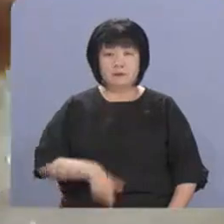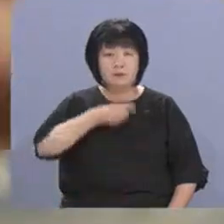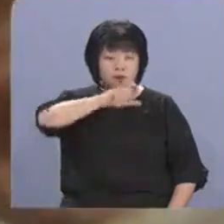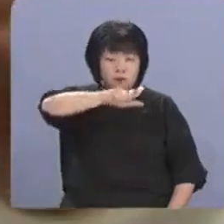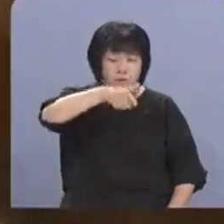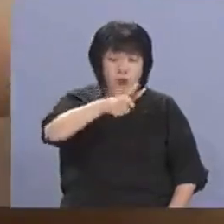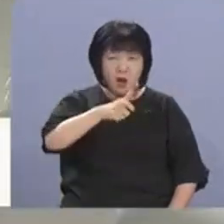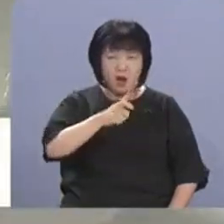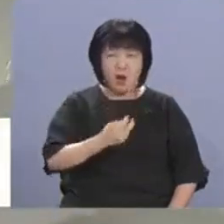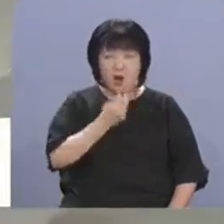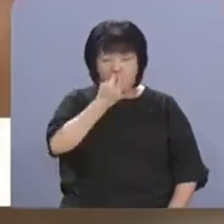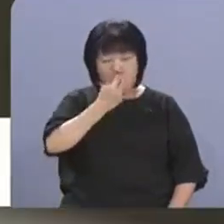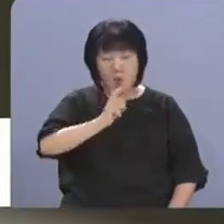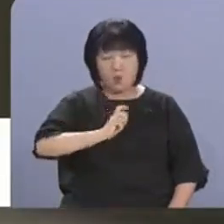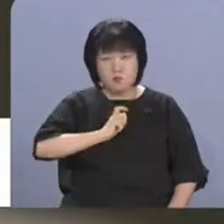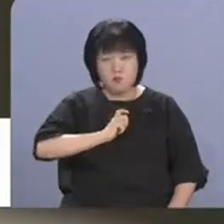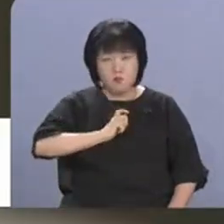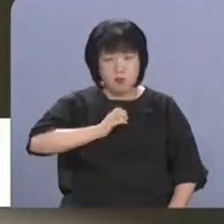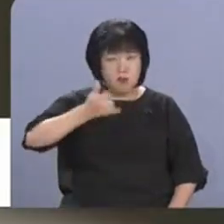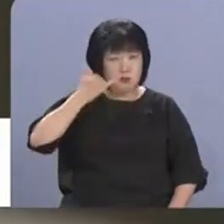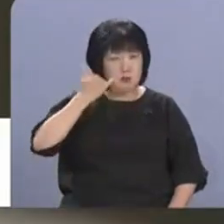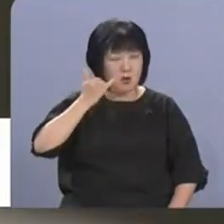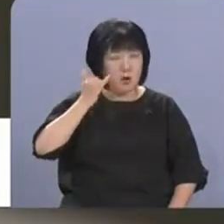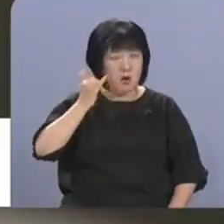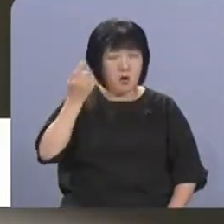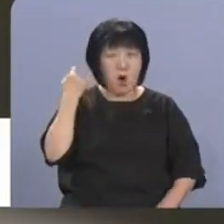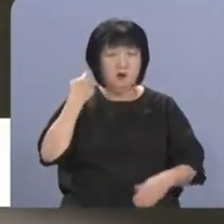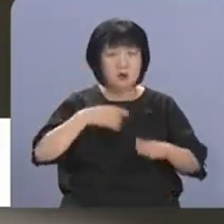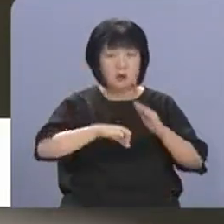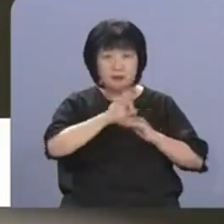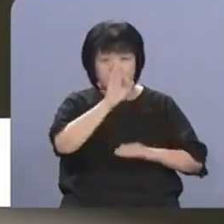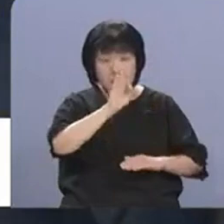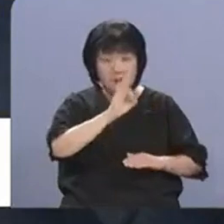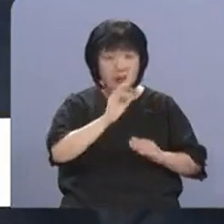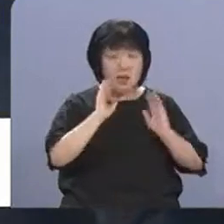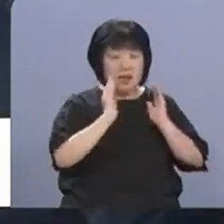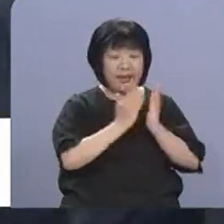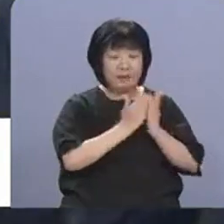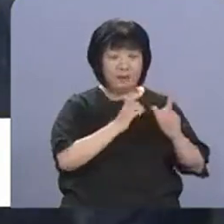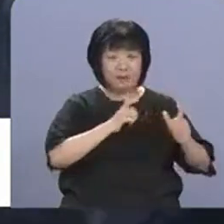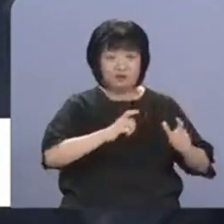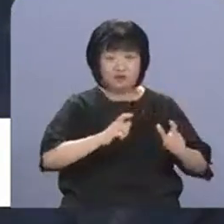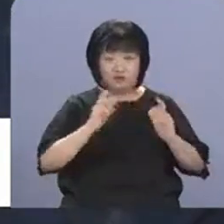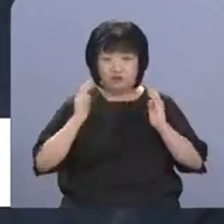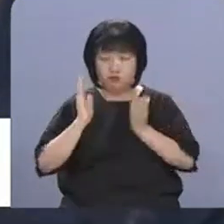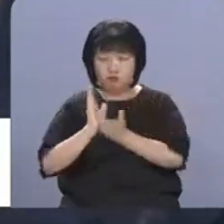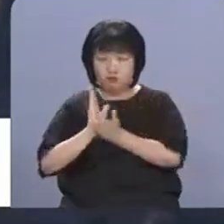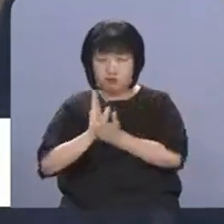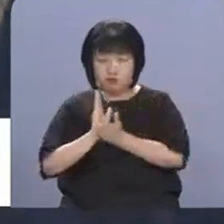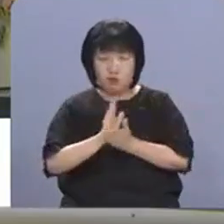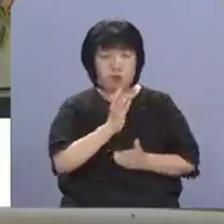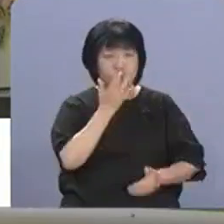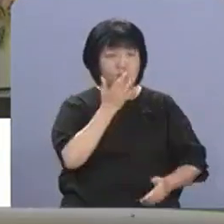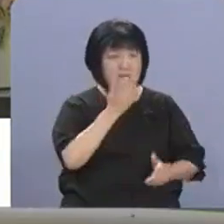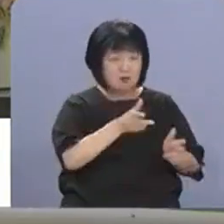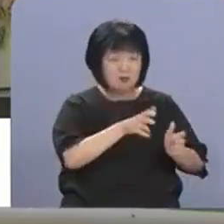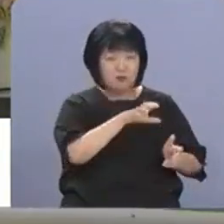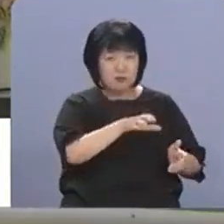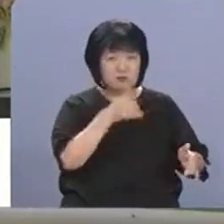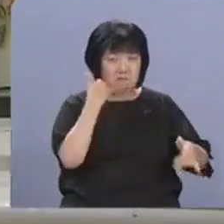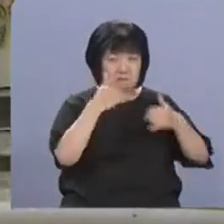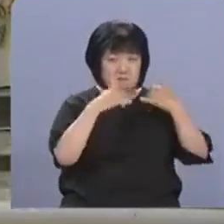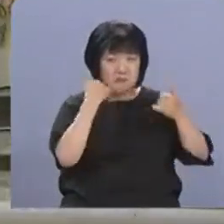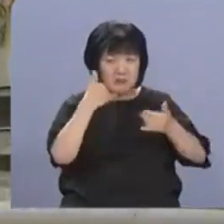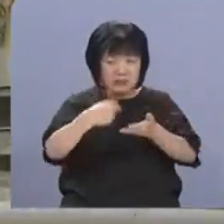수돗물에서 냄새가 난다는 신고가 들어온 건 어제 오전. 해운대구와 수영구 등 화명 정수장에 물을 쓰는 지역에서 신고 170여